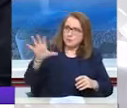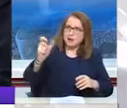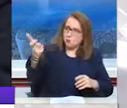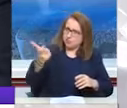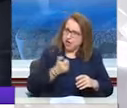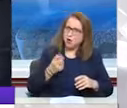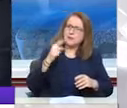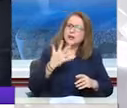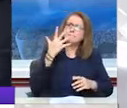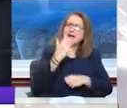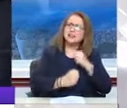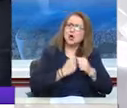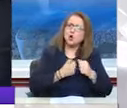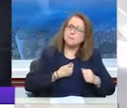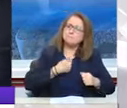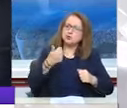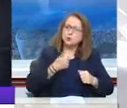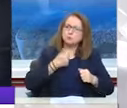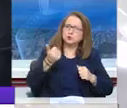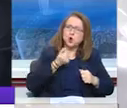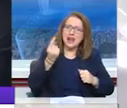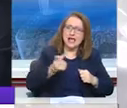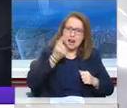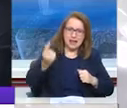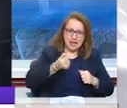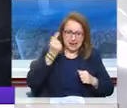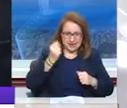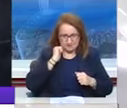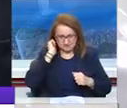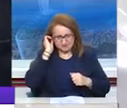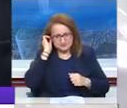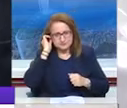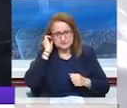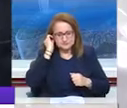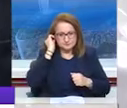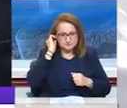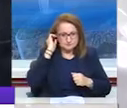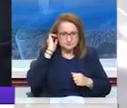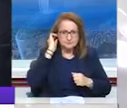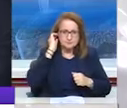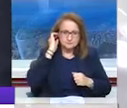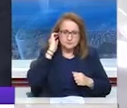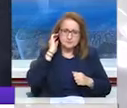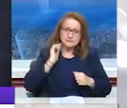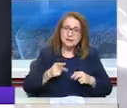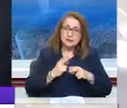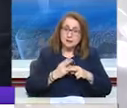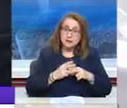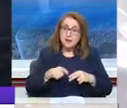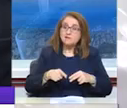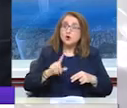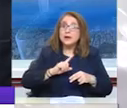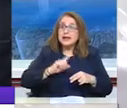μέτρων αυτών προστατεύεται αποτελεσματικά ο παραγωγικός ιστός και οι θέσεις εργασίας στην πρώτη φάση της κρίσης και τίθενται οι προϋποθέσεις για